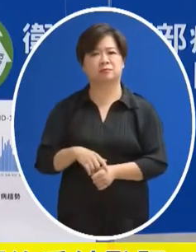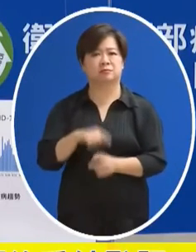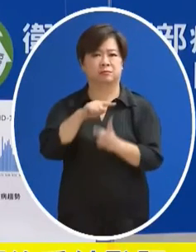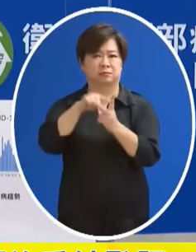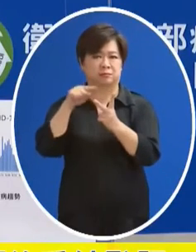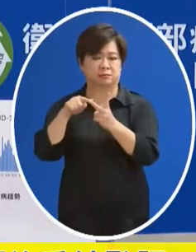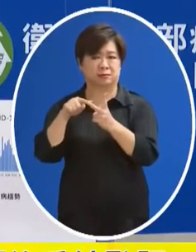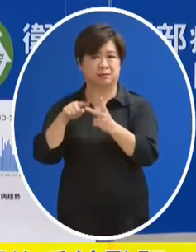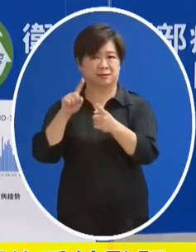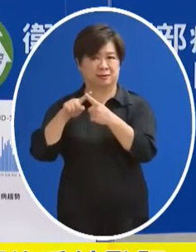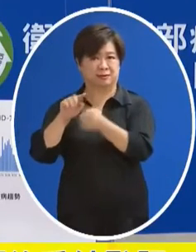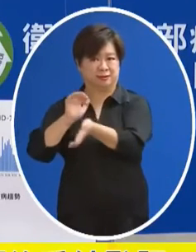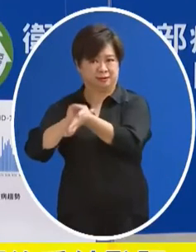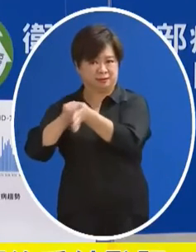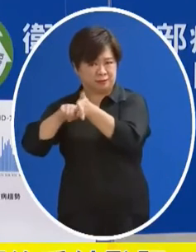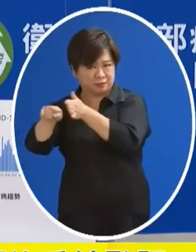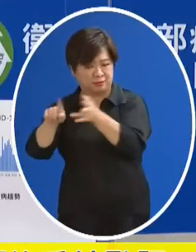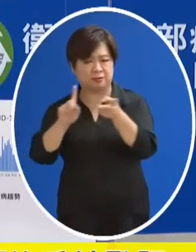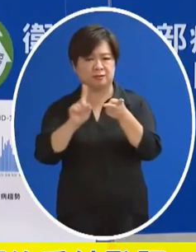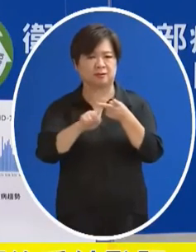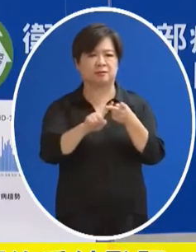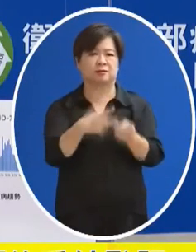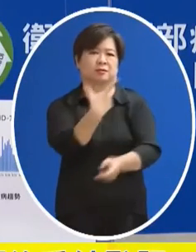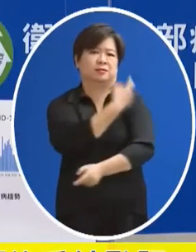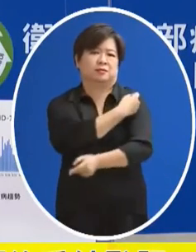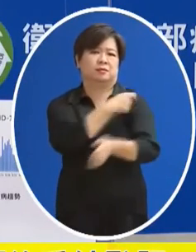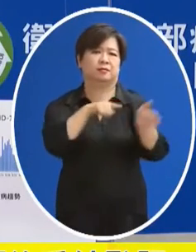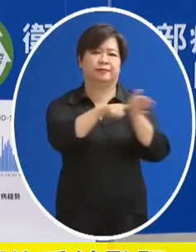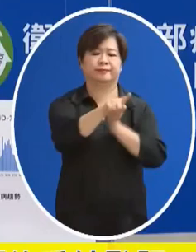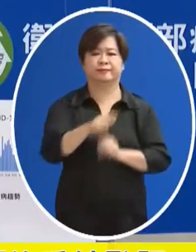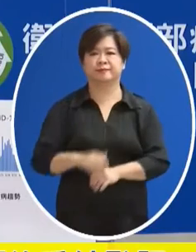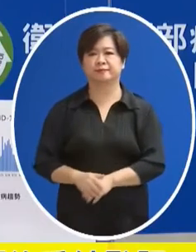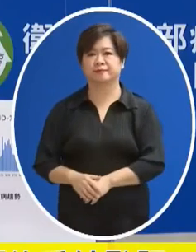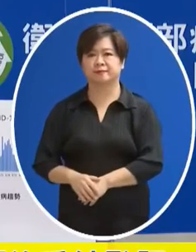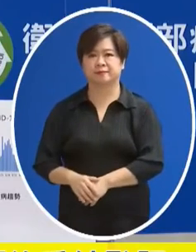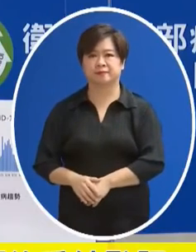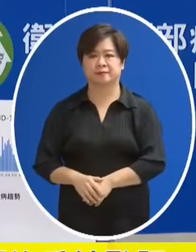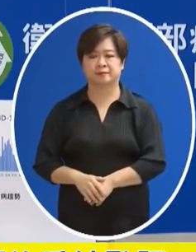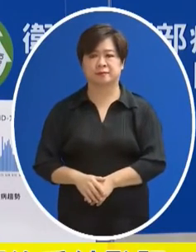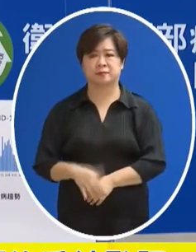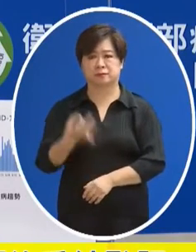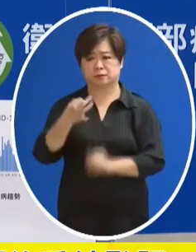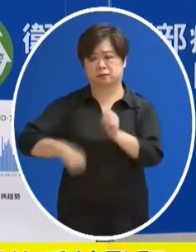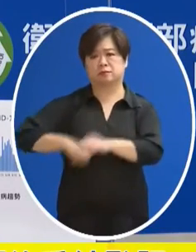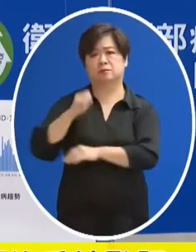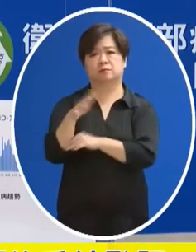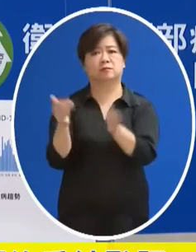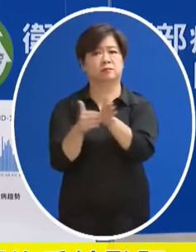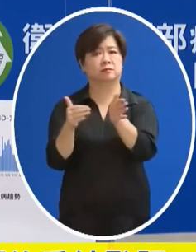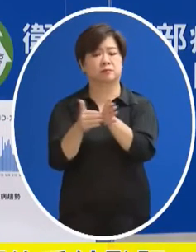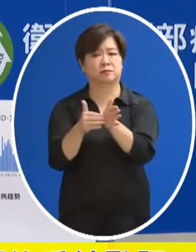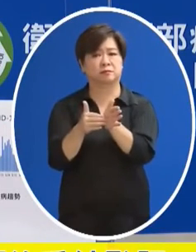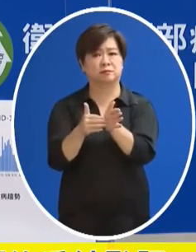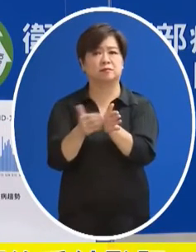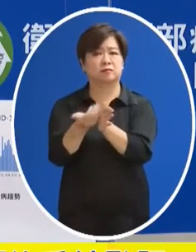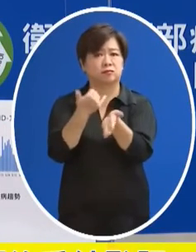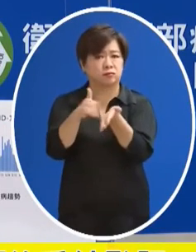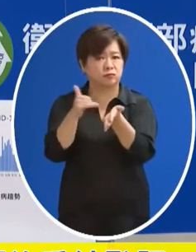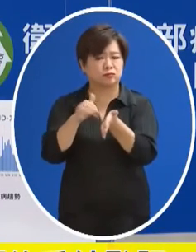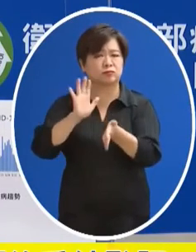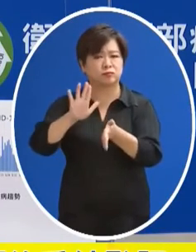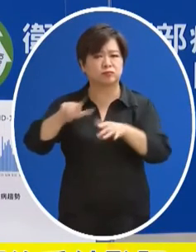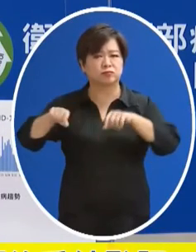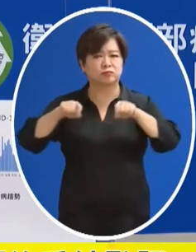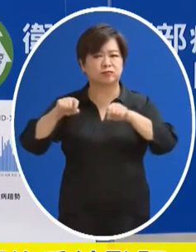个是医疗，一个是疫苗，大概目前的计划是这样子。那经费已经编列了哈，那目前就照这样的计划在